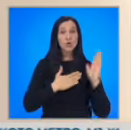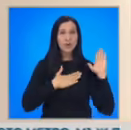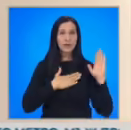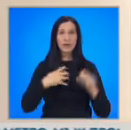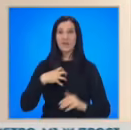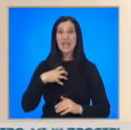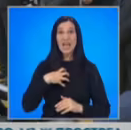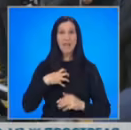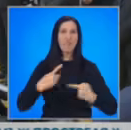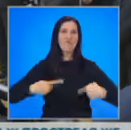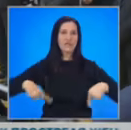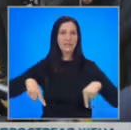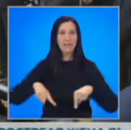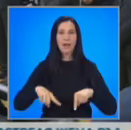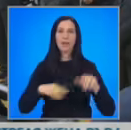в гербовата зала.